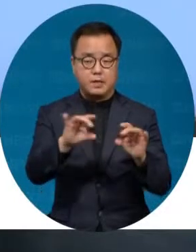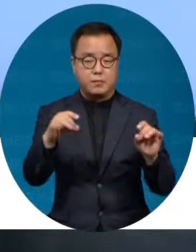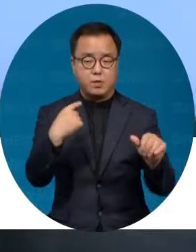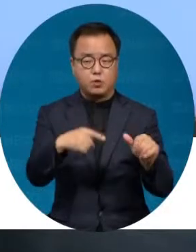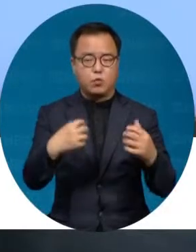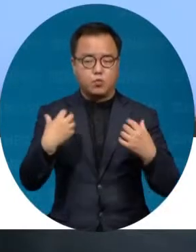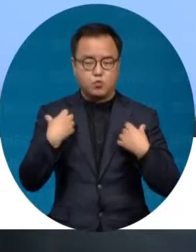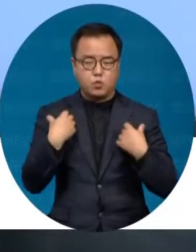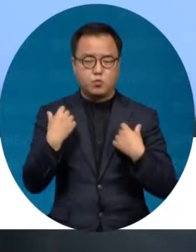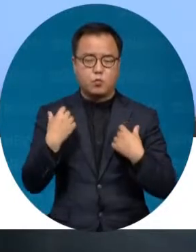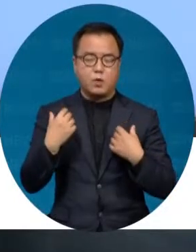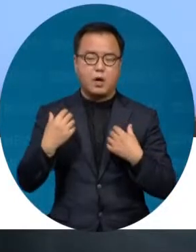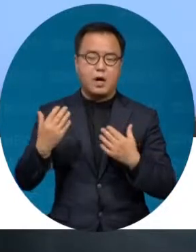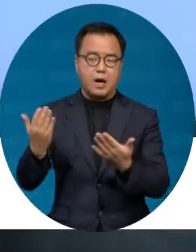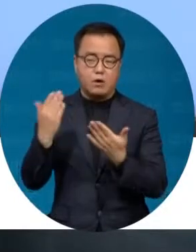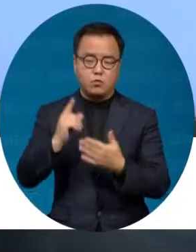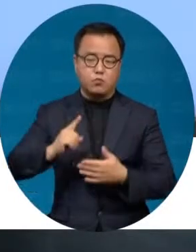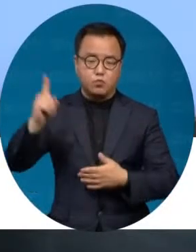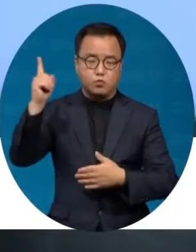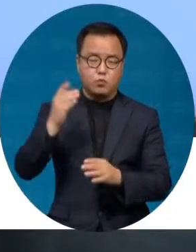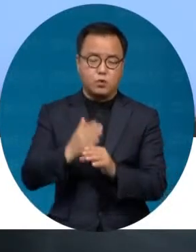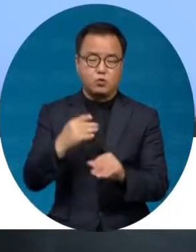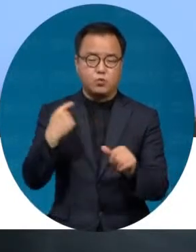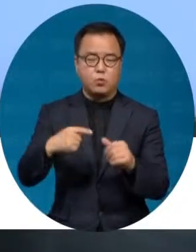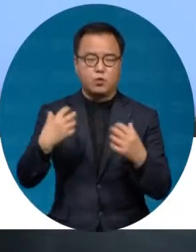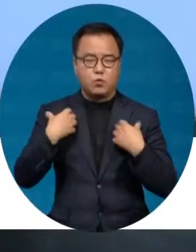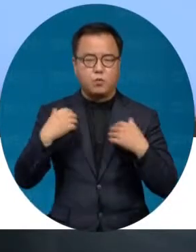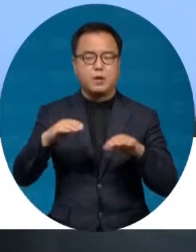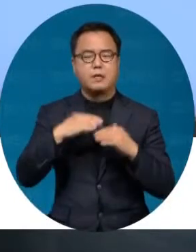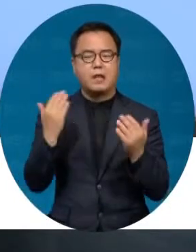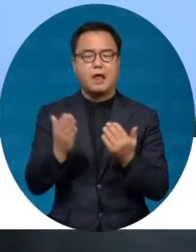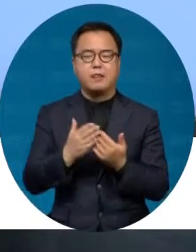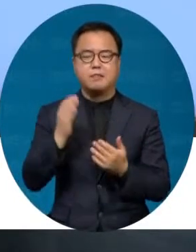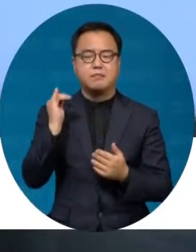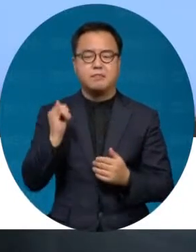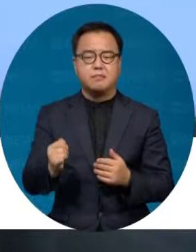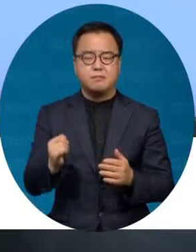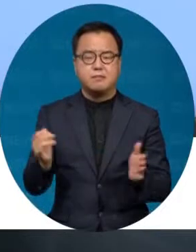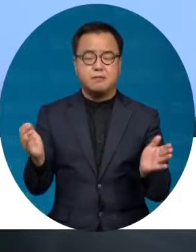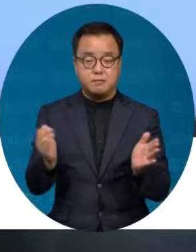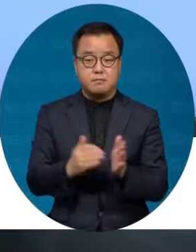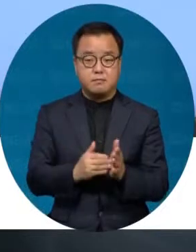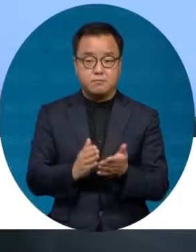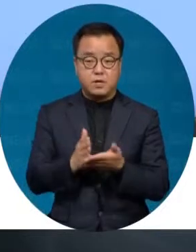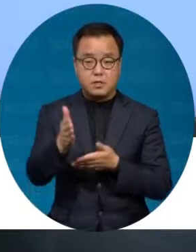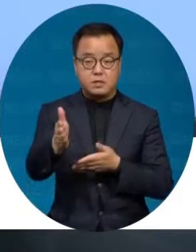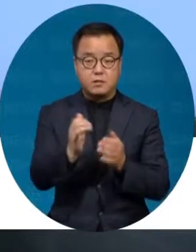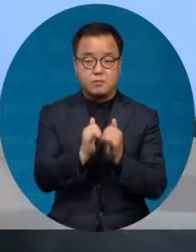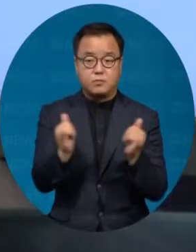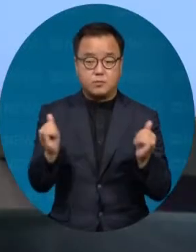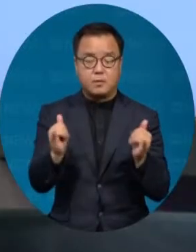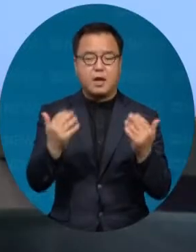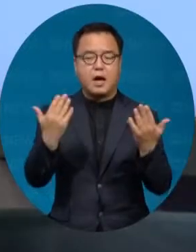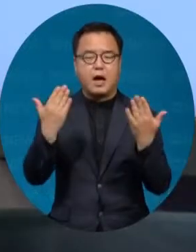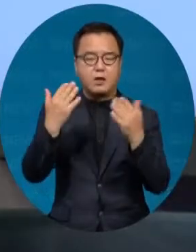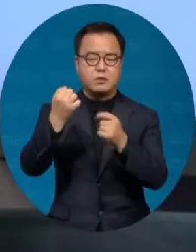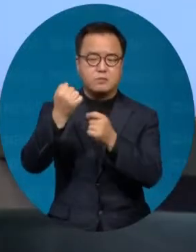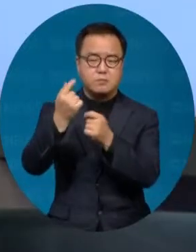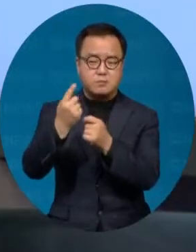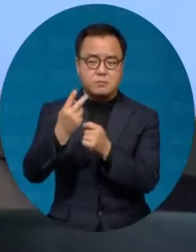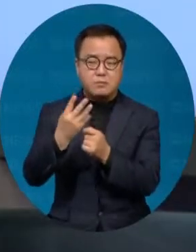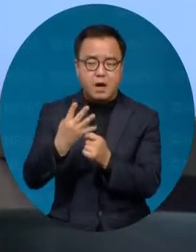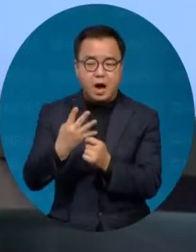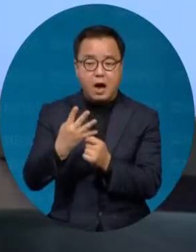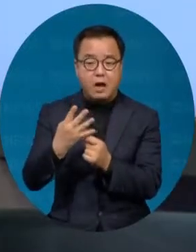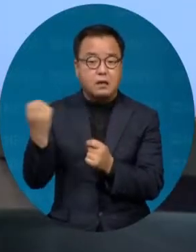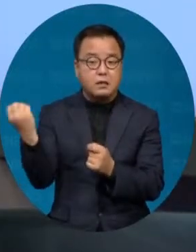1심이 긴 했지만 교육청이 10전 실패를 했습니다 전문가들은 이제 학교 서열화 가 이 상황에서 다시